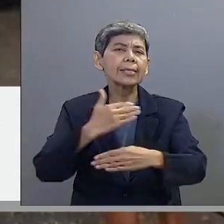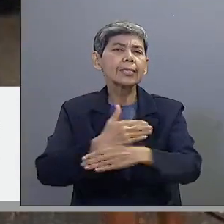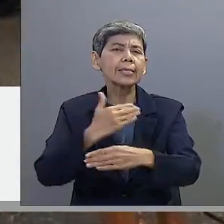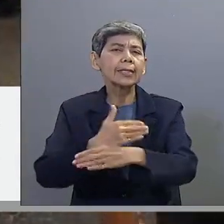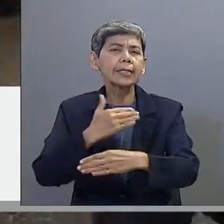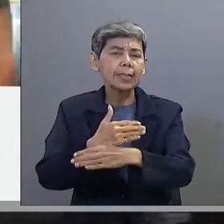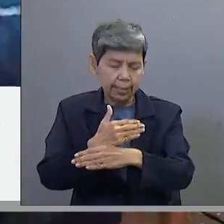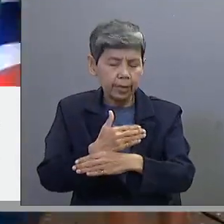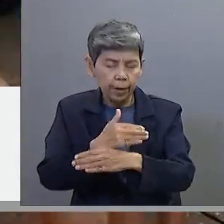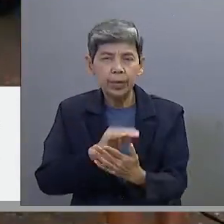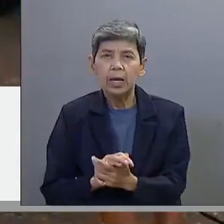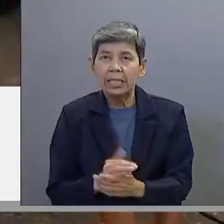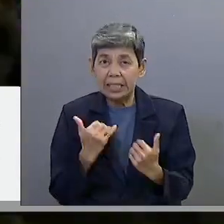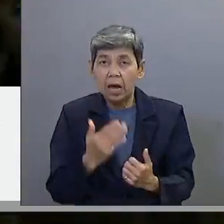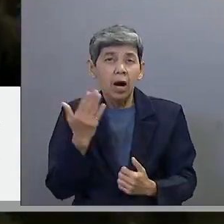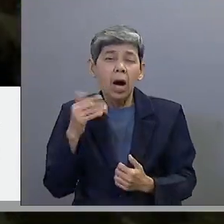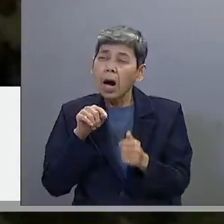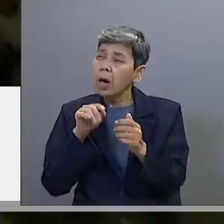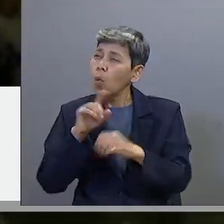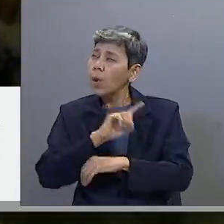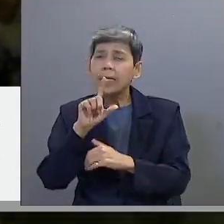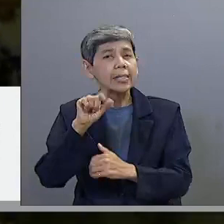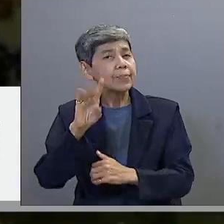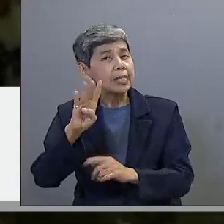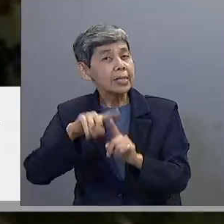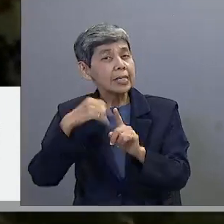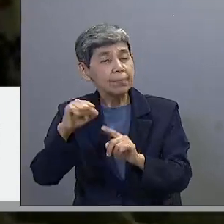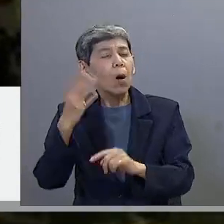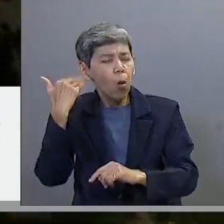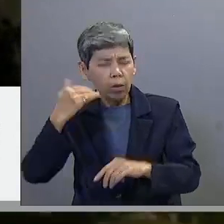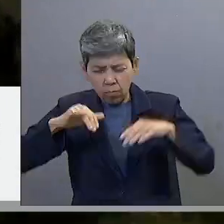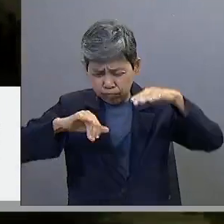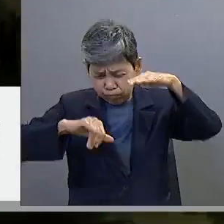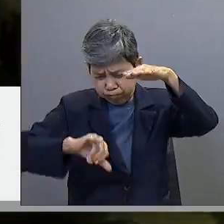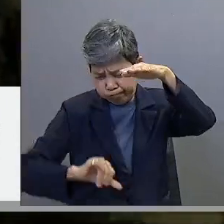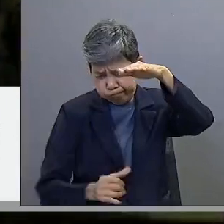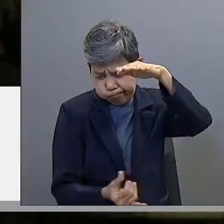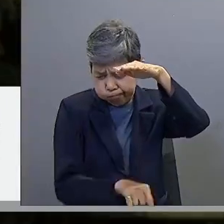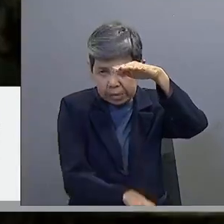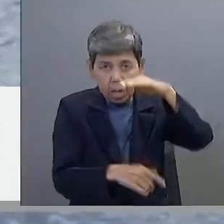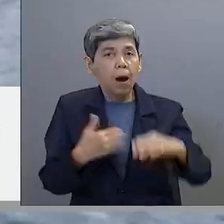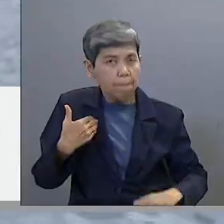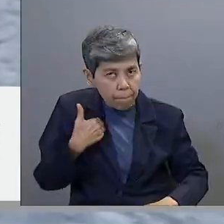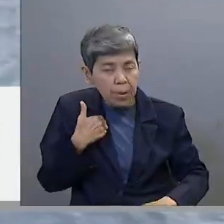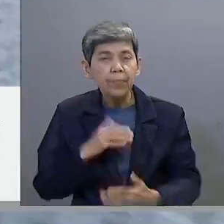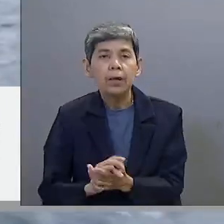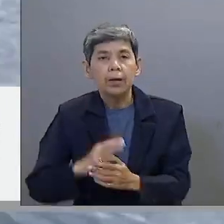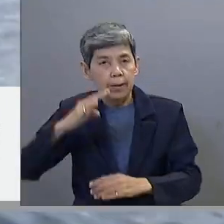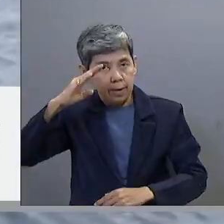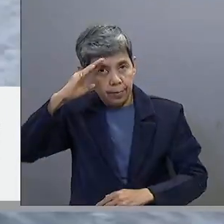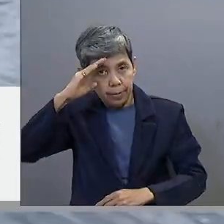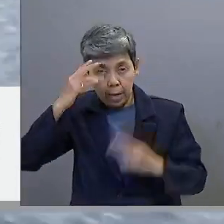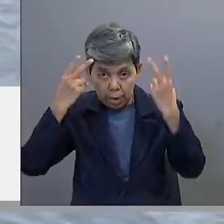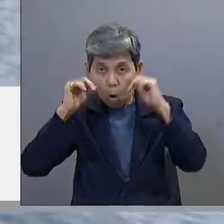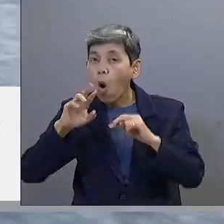จังหวัดกาญจนบุรีตั้งแต่วันที่ 24ตุลาคมนะคะขณะเดียวกันก็มีรายงานว่าพลเอกประวิตรวงษ์สุวรรณ